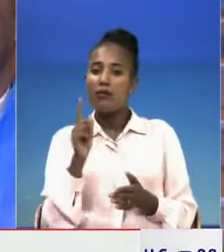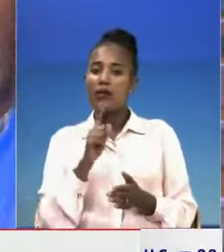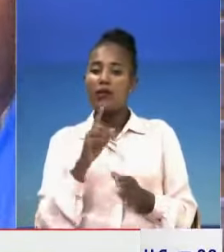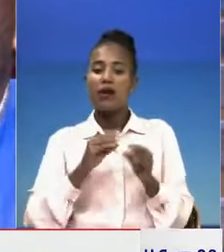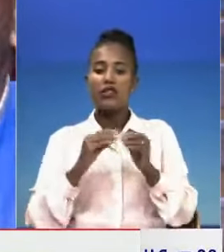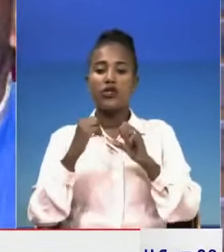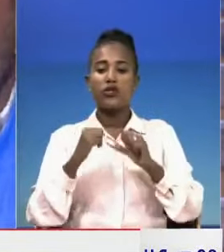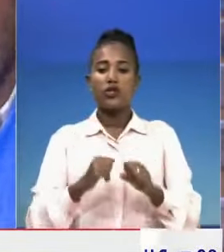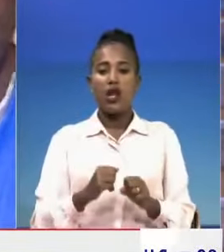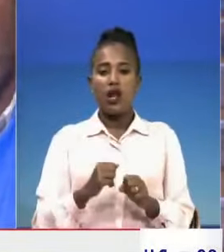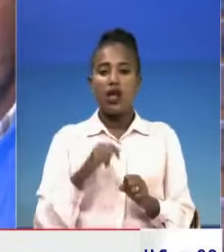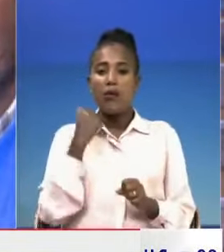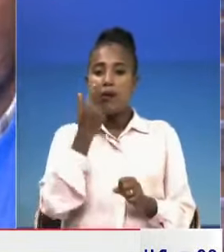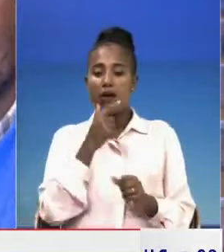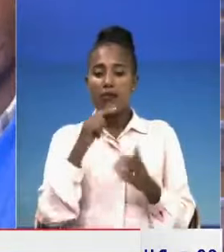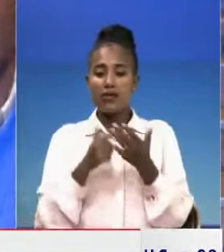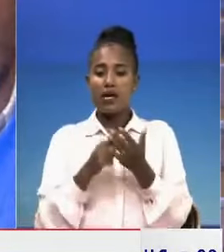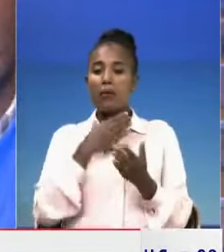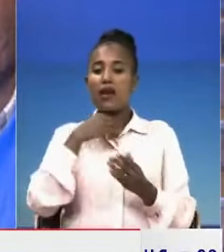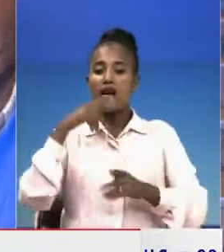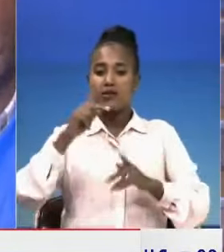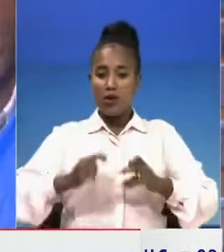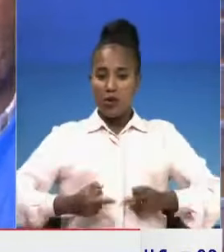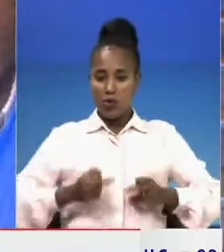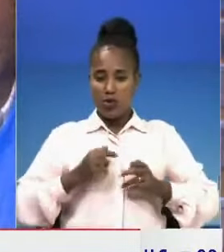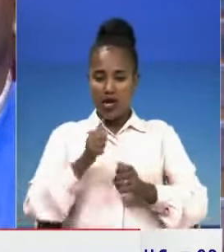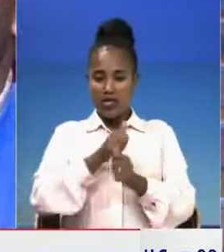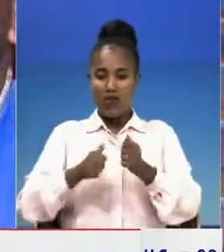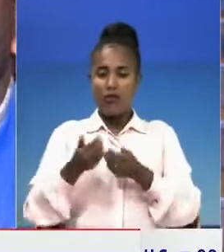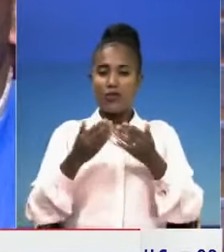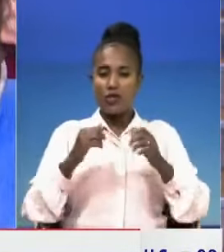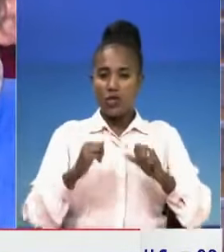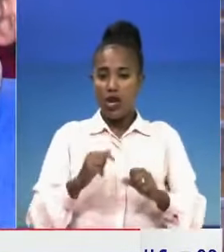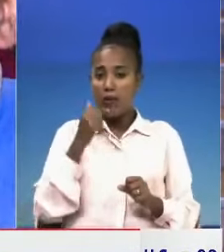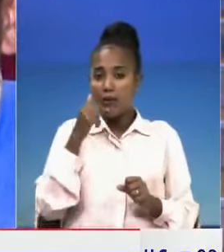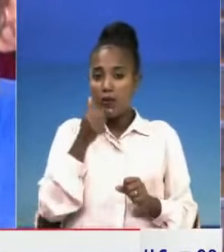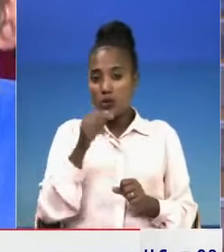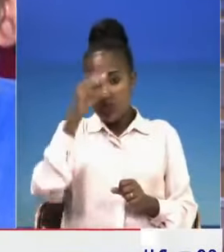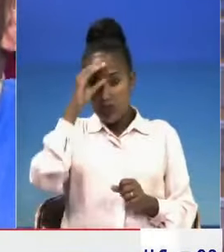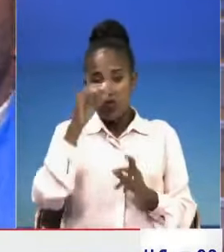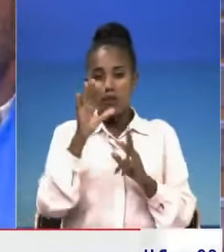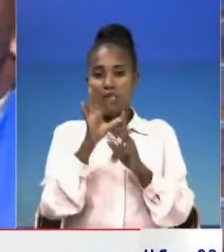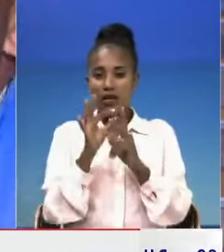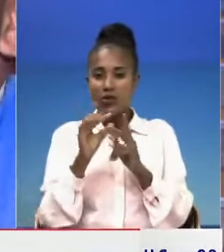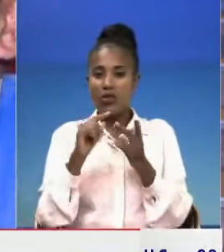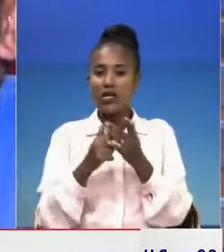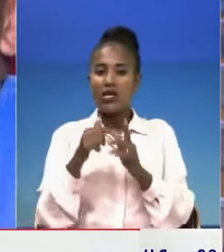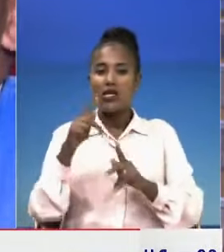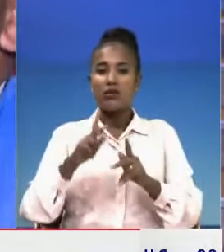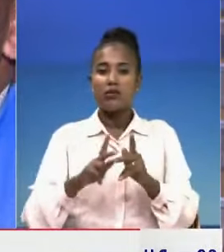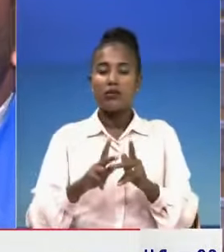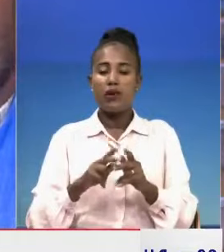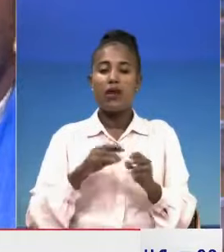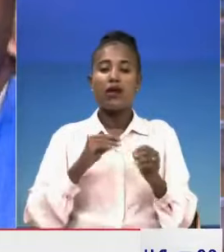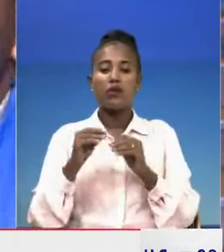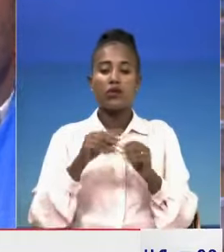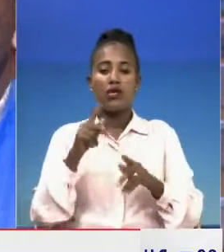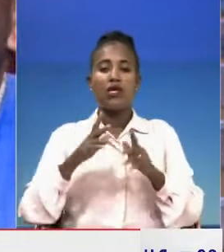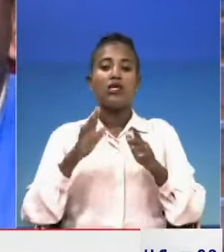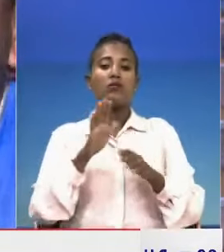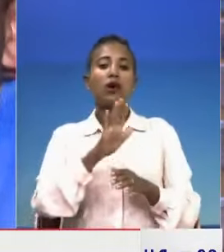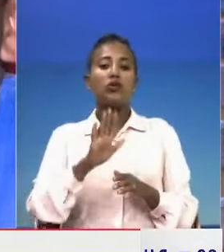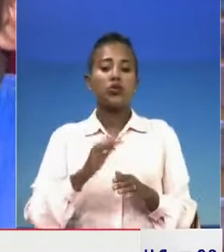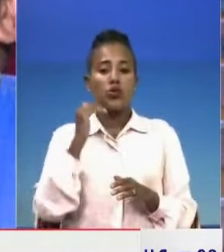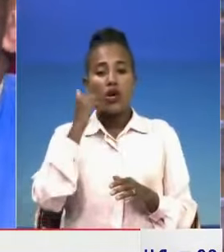ሞቢላይዝ ማድረግ ይችላል? ማን ለዚህ አማራ ህዝብ ህልውናውን አሳልፎ መስጠት ይችላል? የሚባሉ ሰዎችን መርጣችሁ ይህን ህዝብ አነቃንቁት።